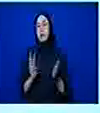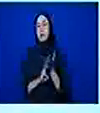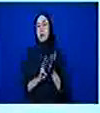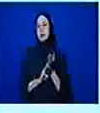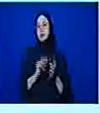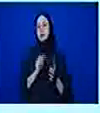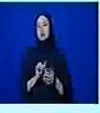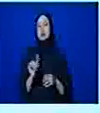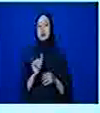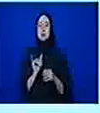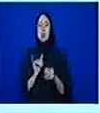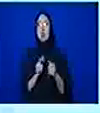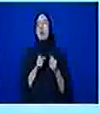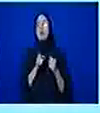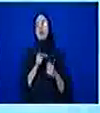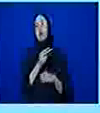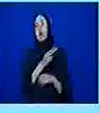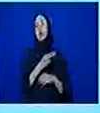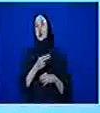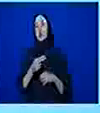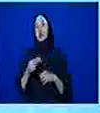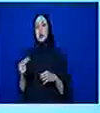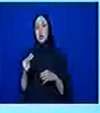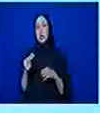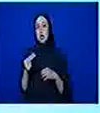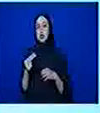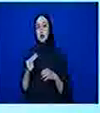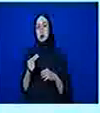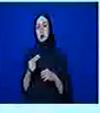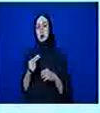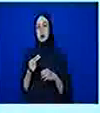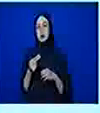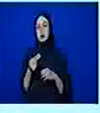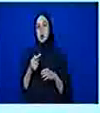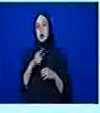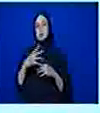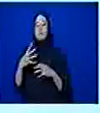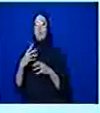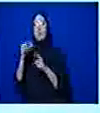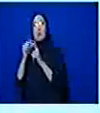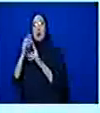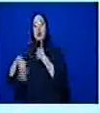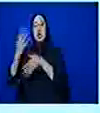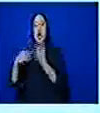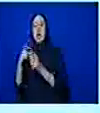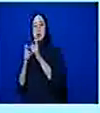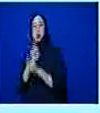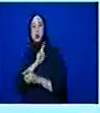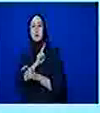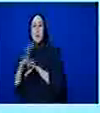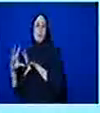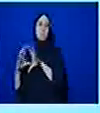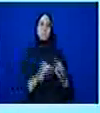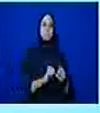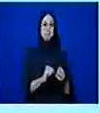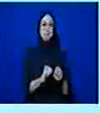negara itu telah dikooptasi oleh perusahaan-perusahaan swasta. Ini bisa